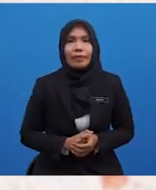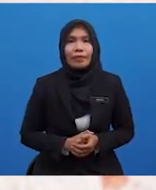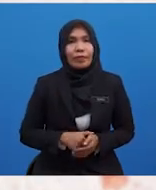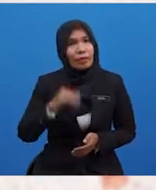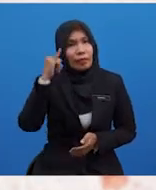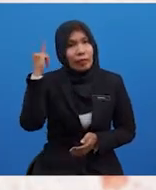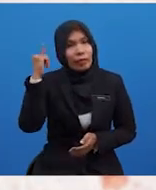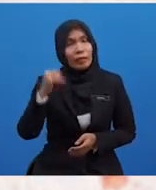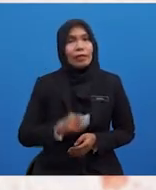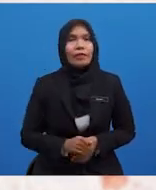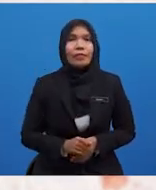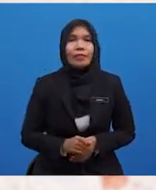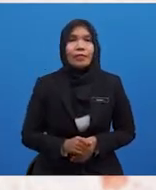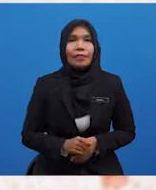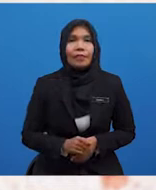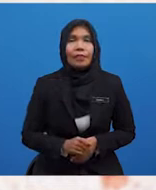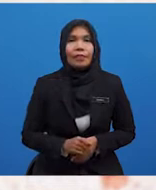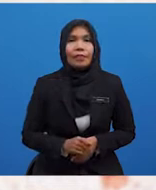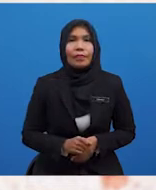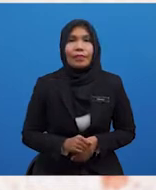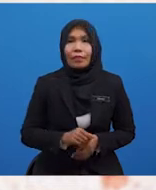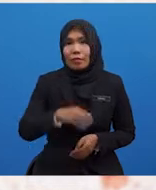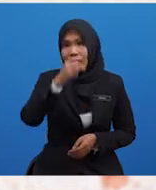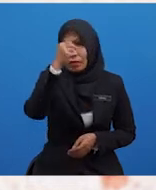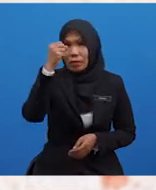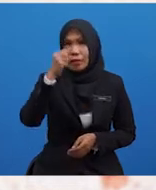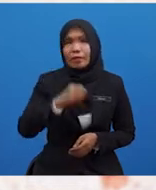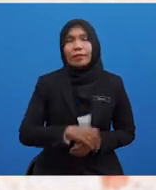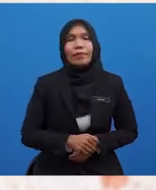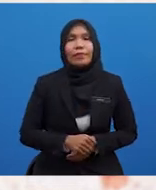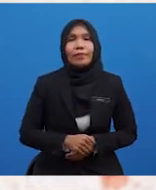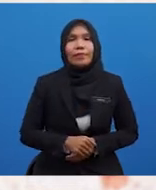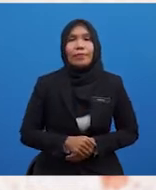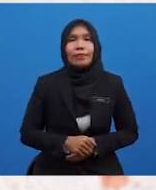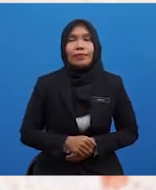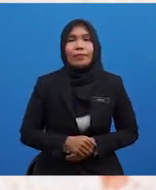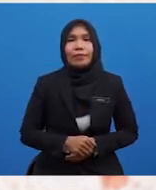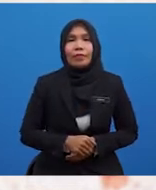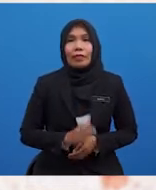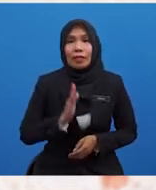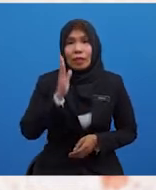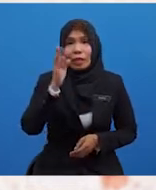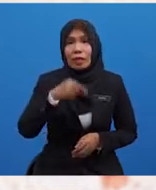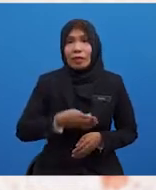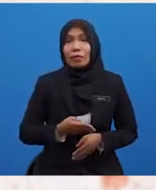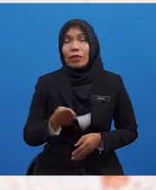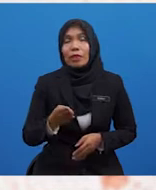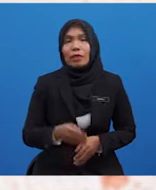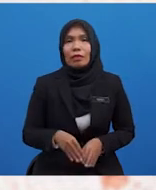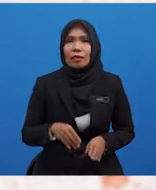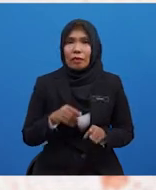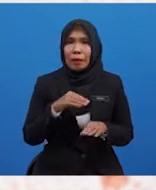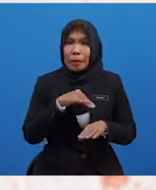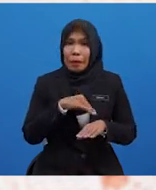Idea utama iaitu sebab akan diberikan pada kotak-kotak yang berwarna hijau,